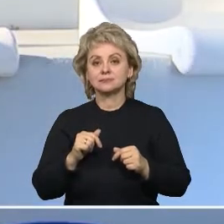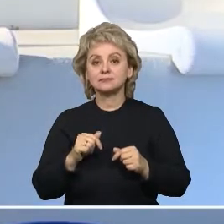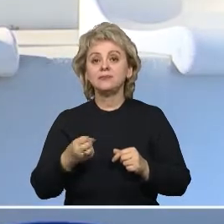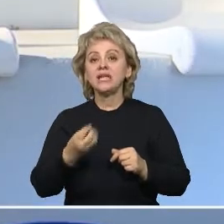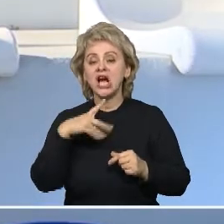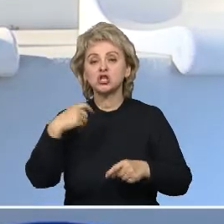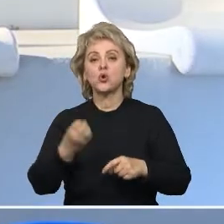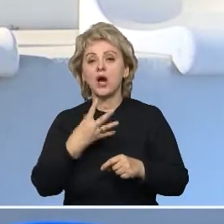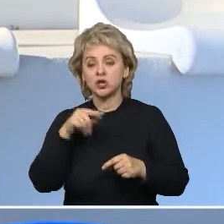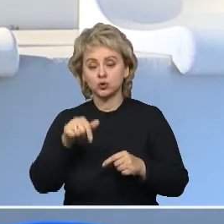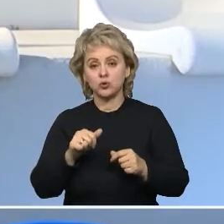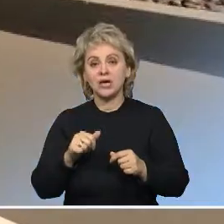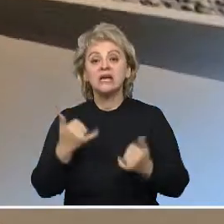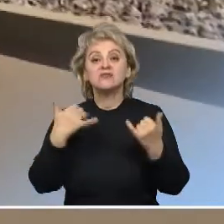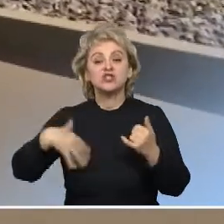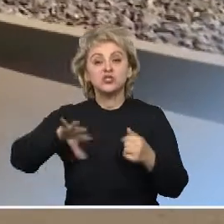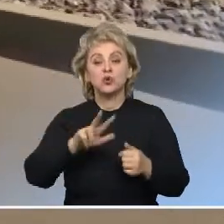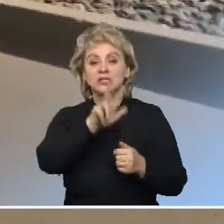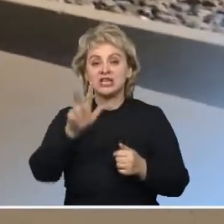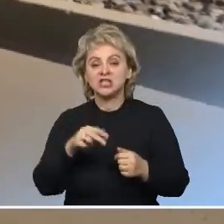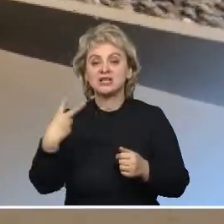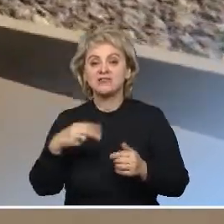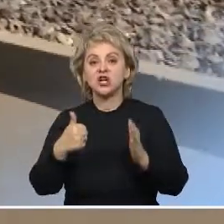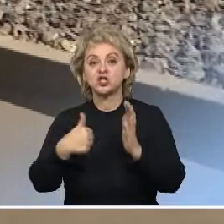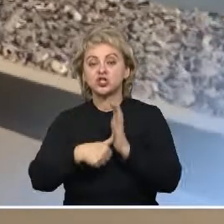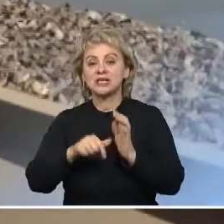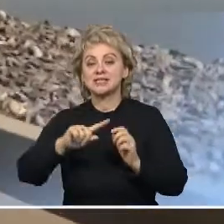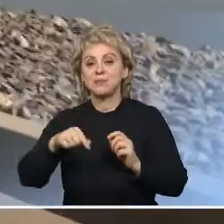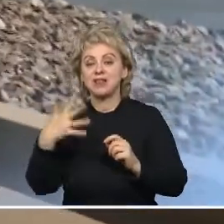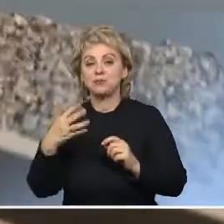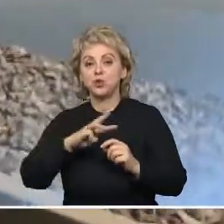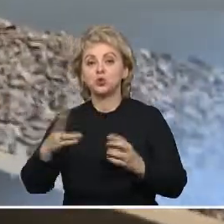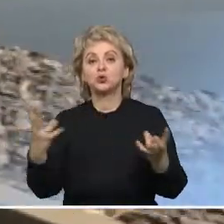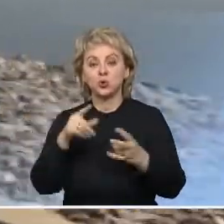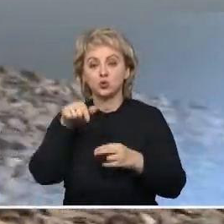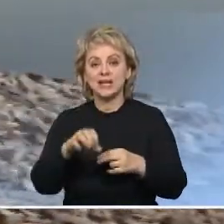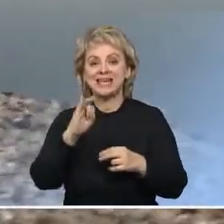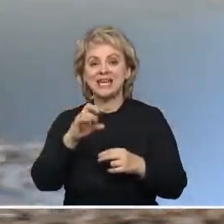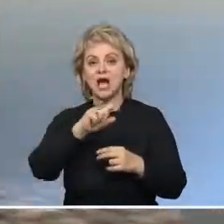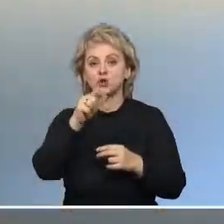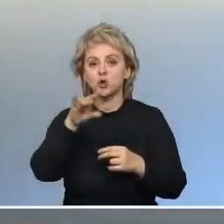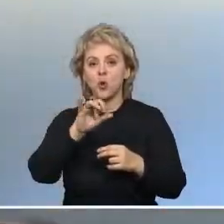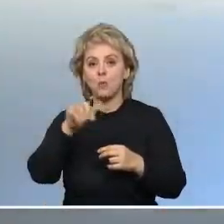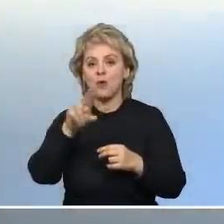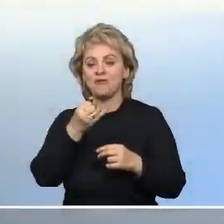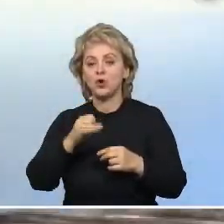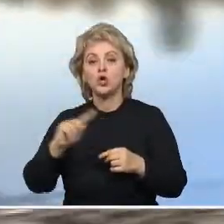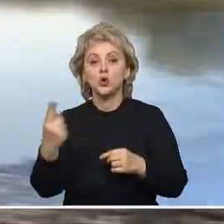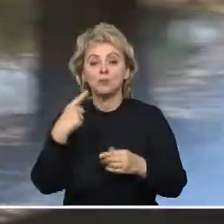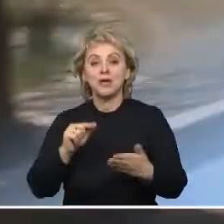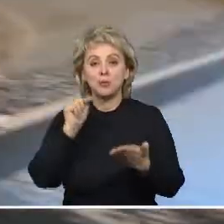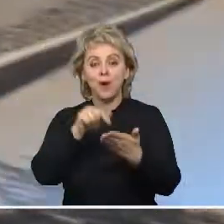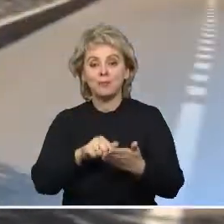Хорошо, хорошо, хорошо! Всего-то 3 часа и 26,5 минут понадобилось Ирине Антроповой, чтобы первой